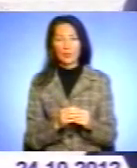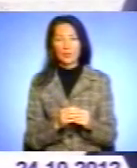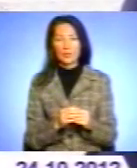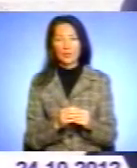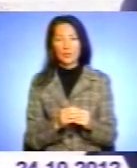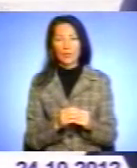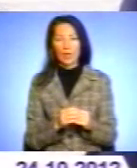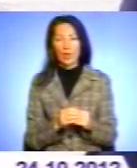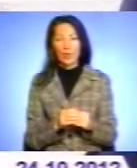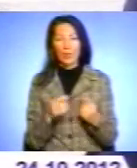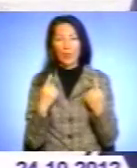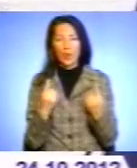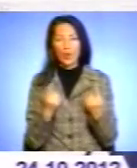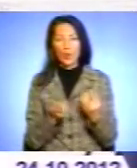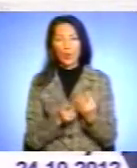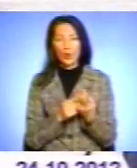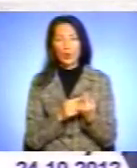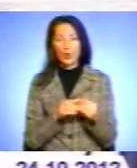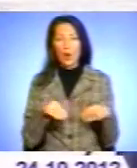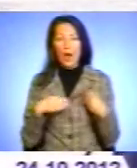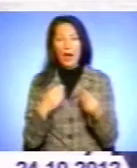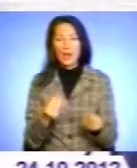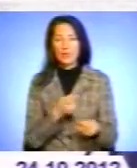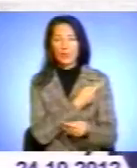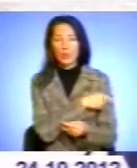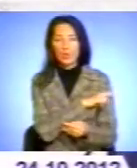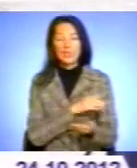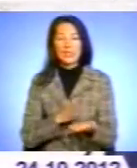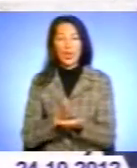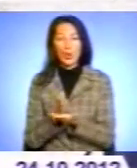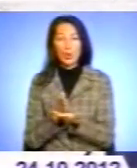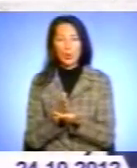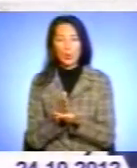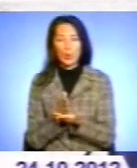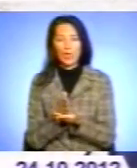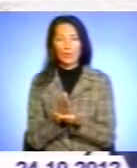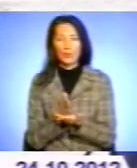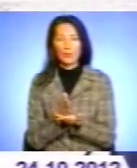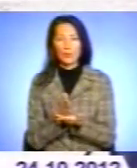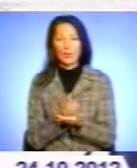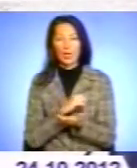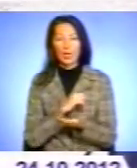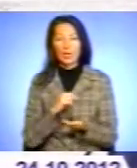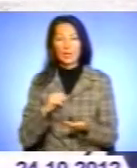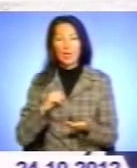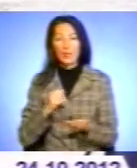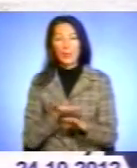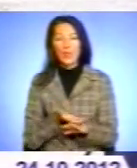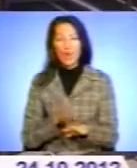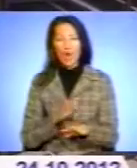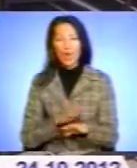по большому счету оказывать медицинские услуги самым тяжелым больным.